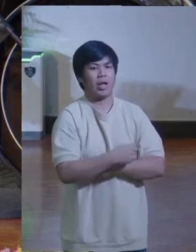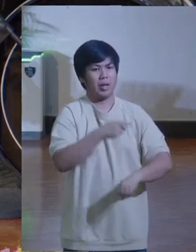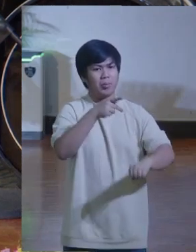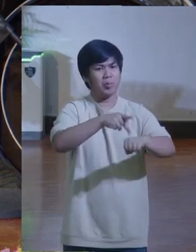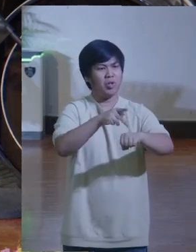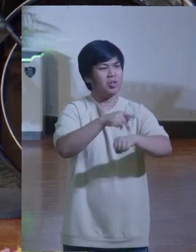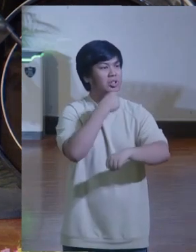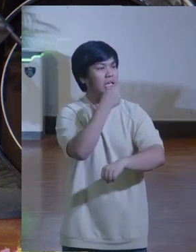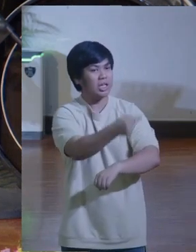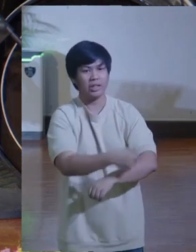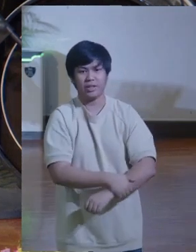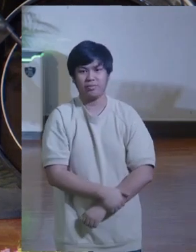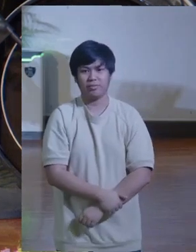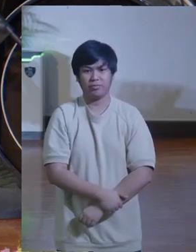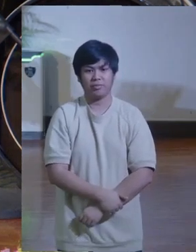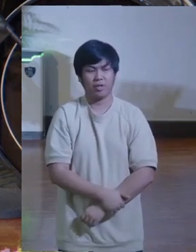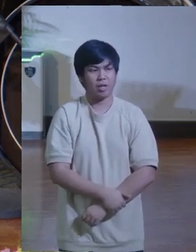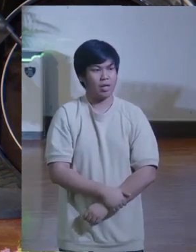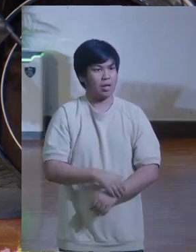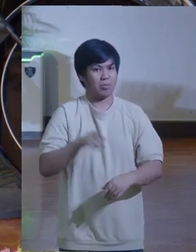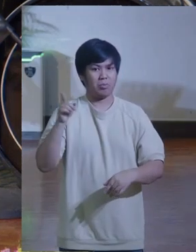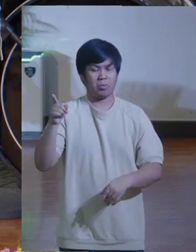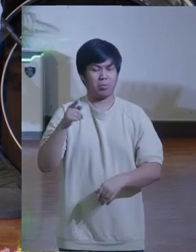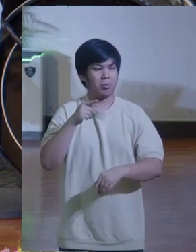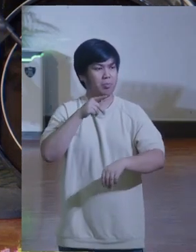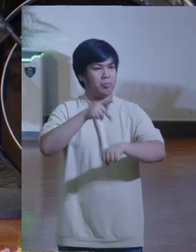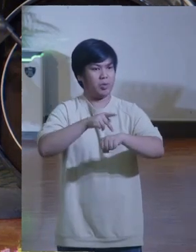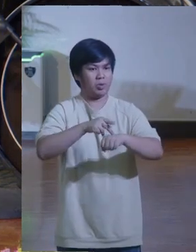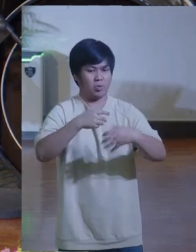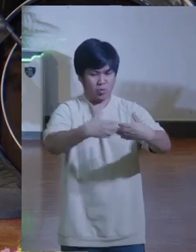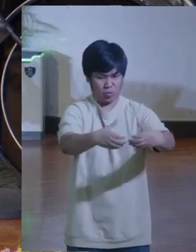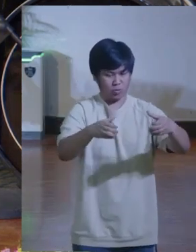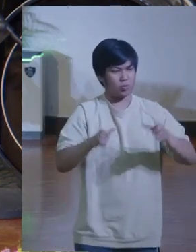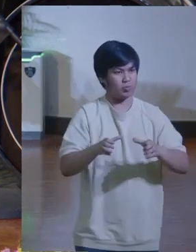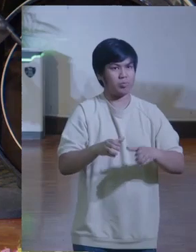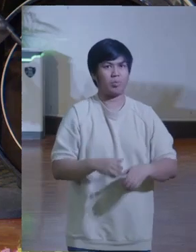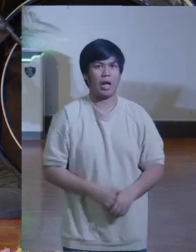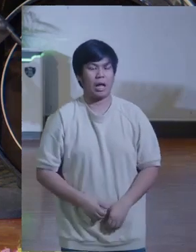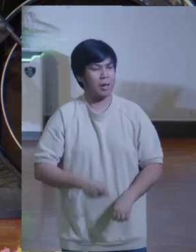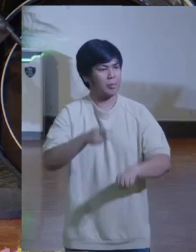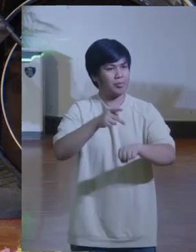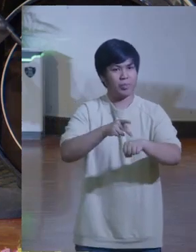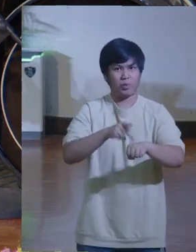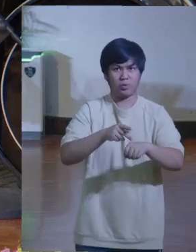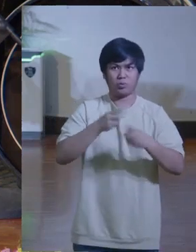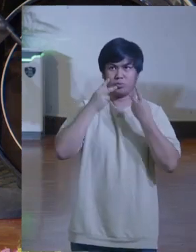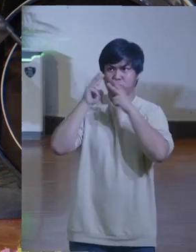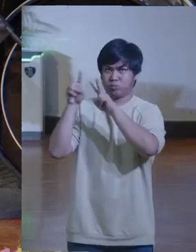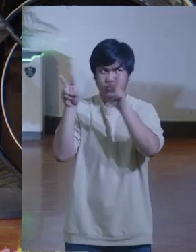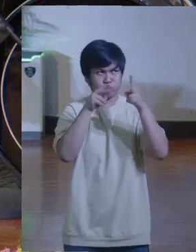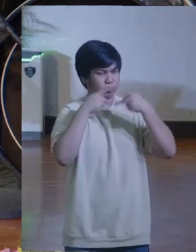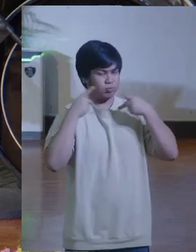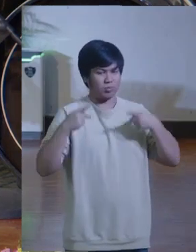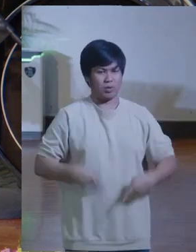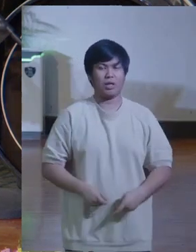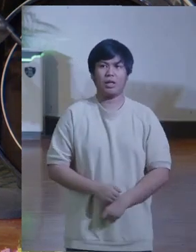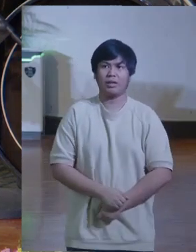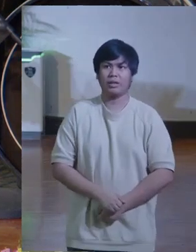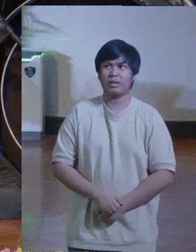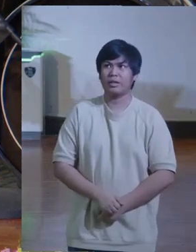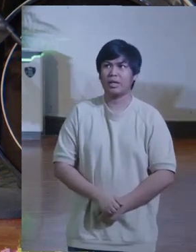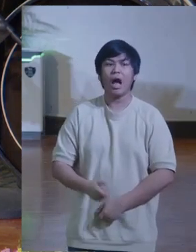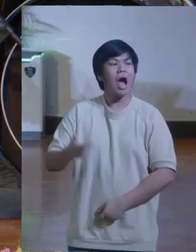Peter, nung siya ay nasa trial before the Sanhedrin, ay Acts 4:12, sabi niya, and there